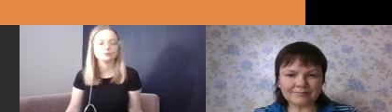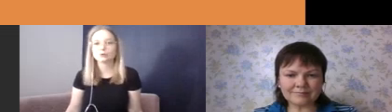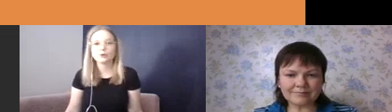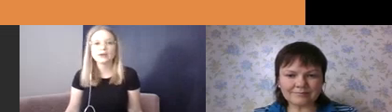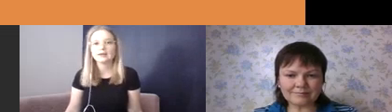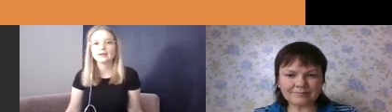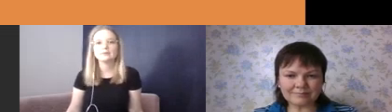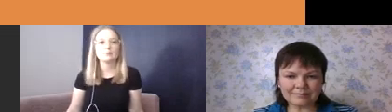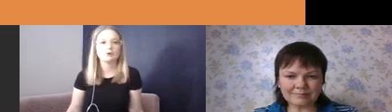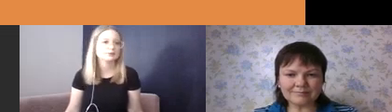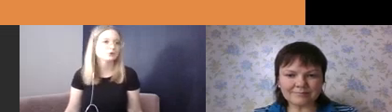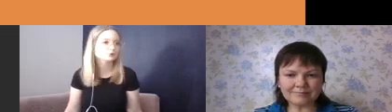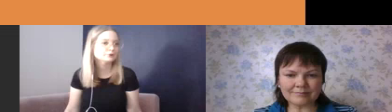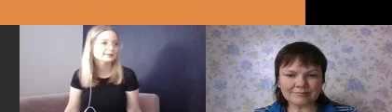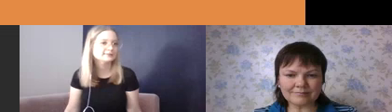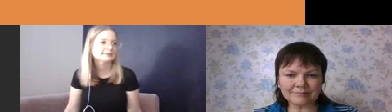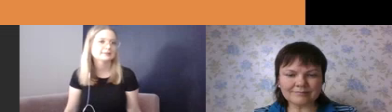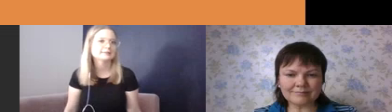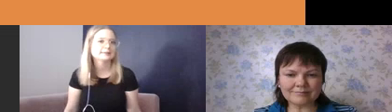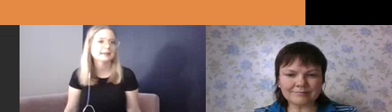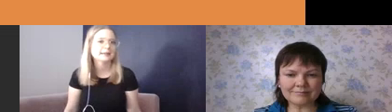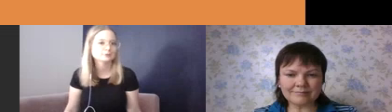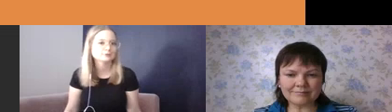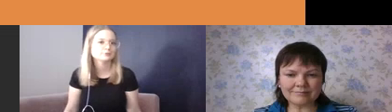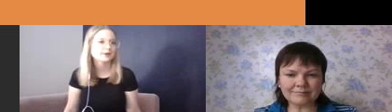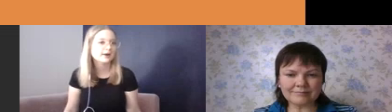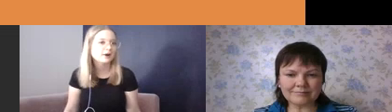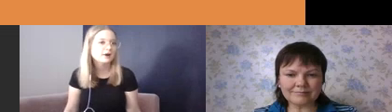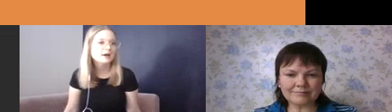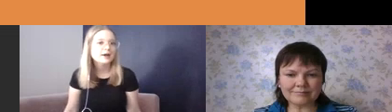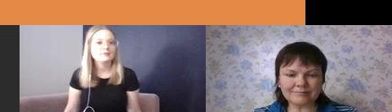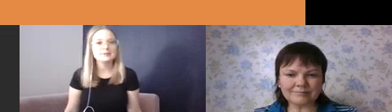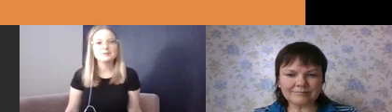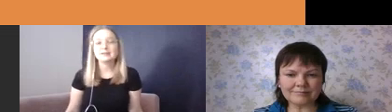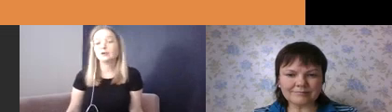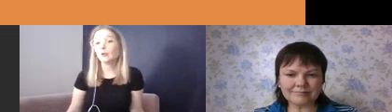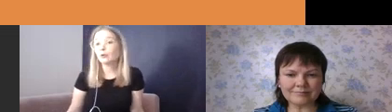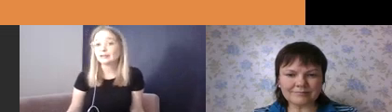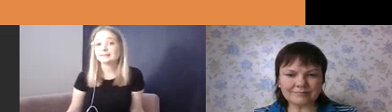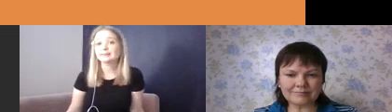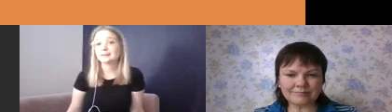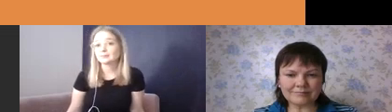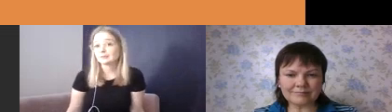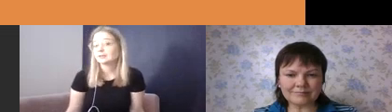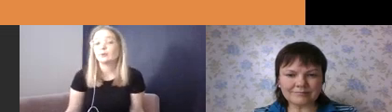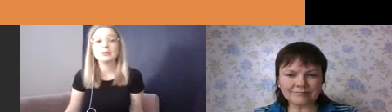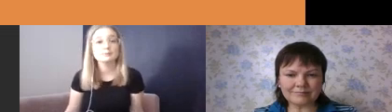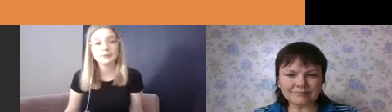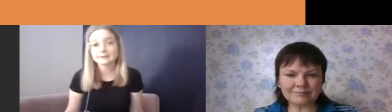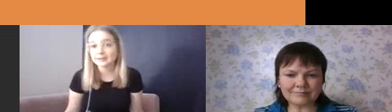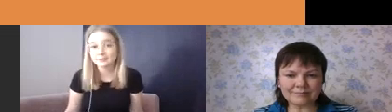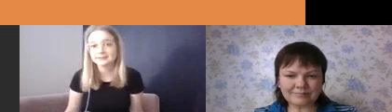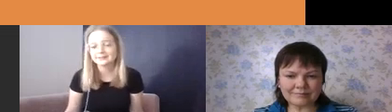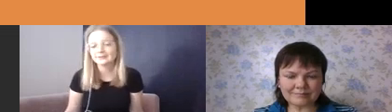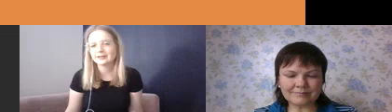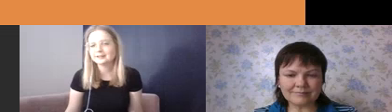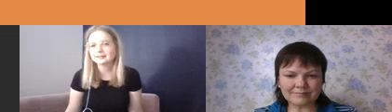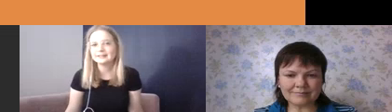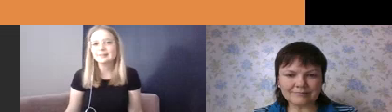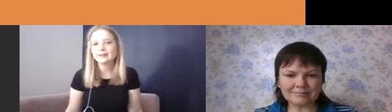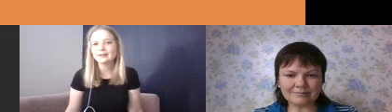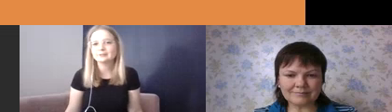mingit Aasia turgu ja kellel võibolla oleks kasuks, et sellist keeleoskust on vaja või mõni kool näiteks täpselt minna kooli õpetajaks,